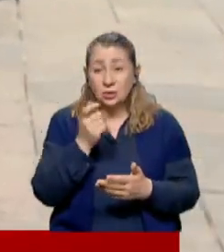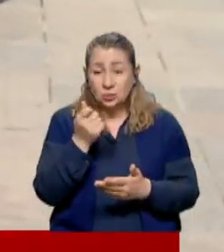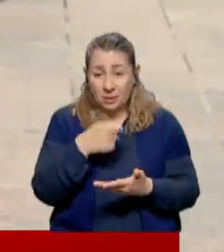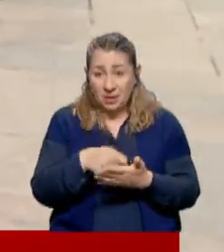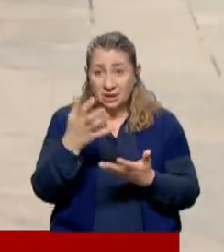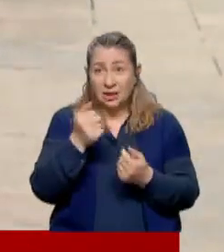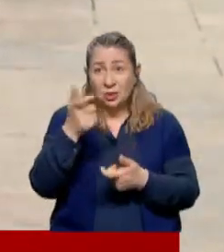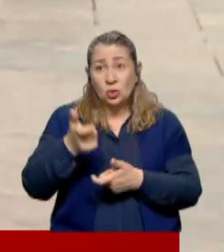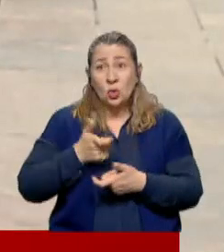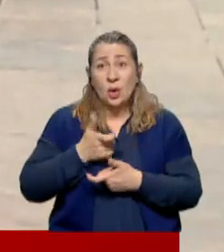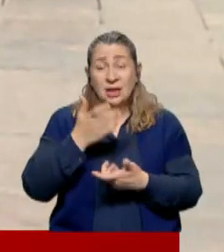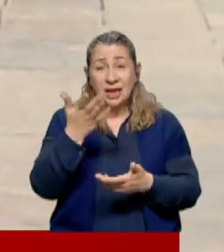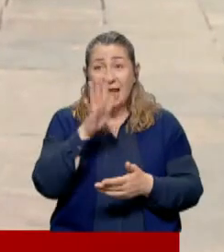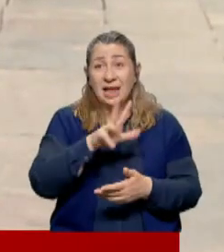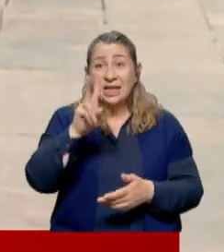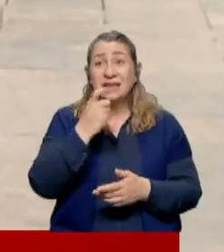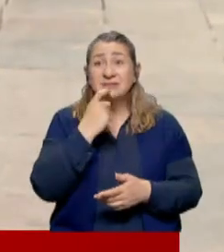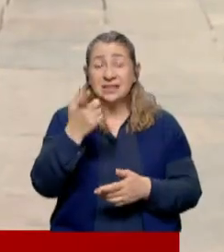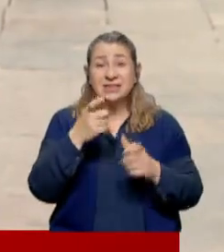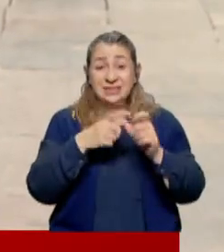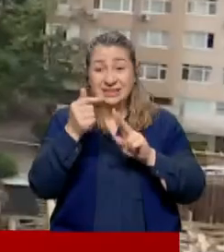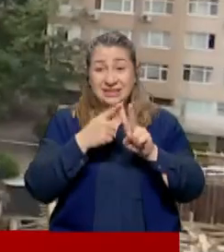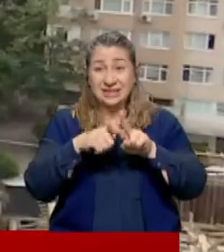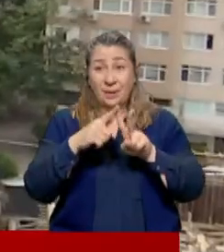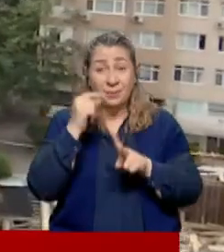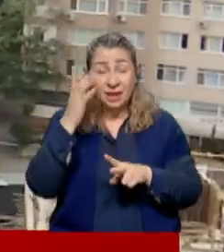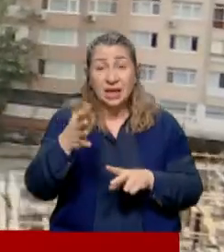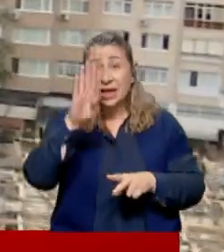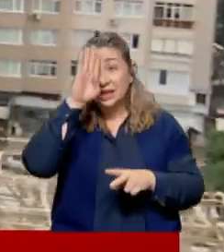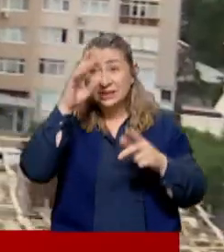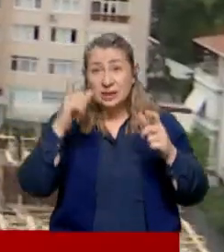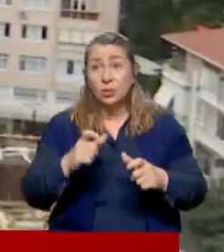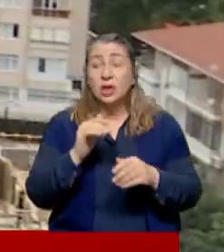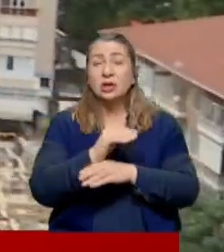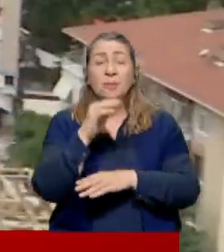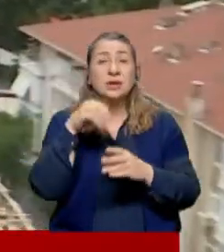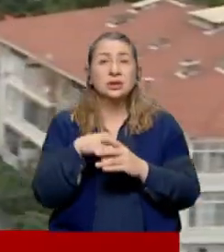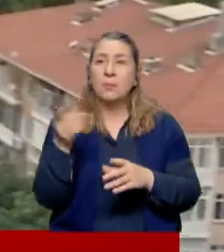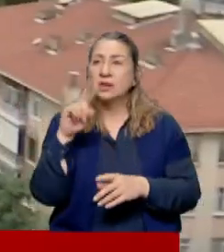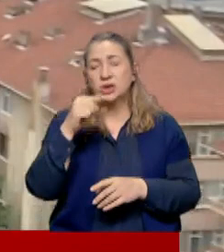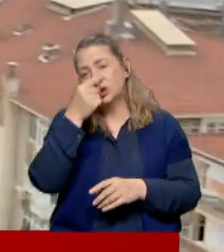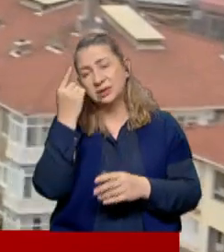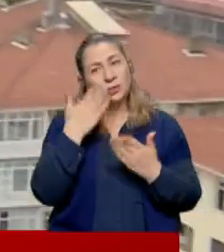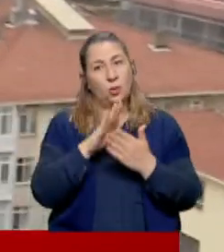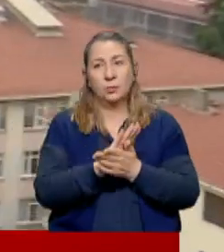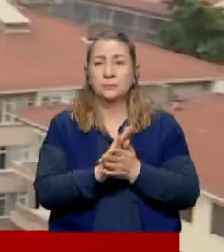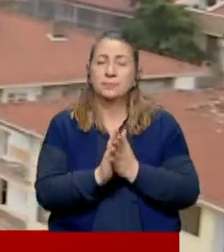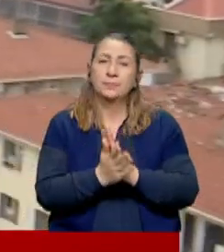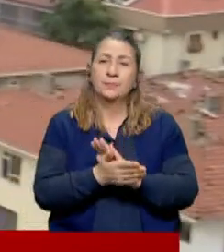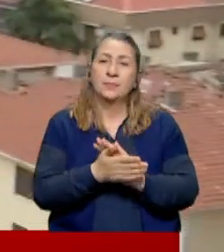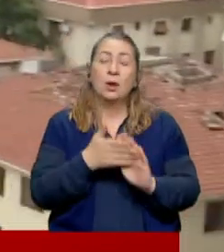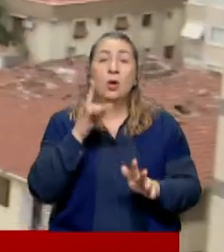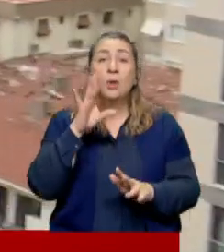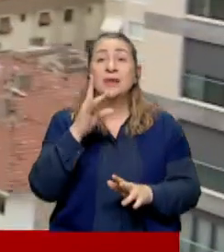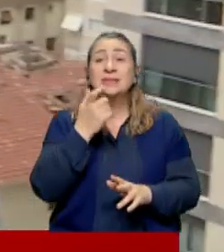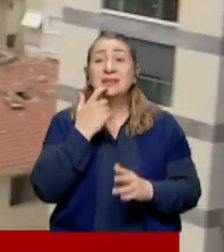ücret alan güvenlik görevlisi 57 yaşındaki Sinan Akdemir'in İstanbul'da yaşamak için başka şansı kalmadı. 15